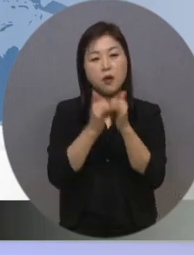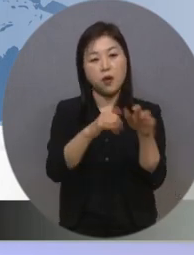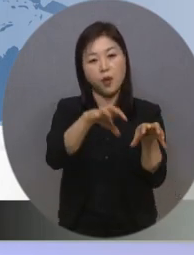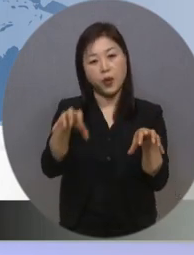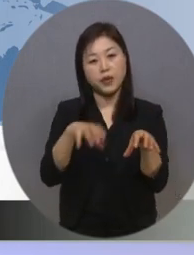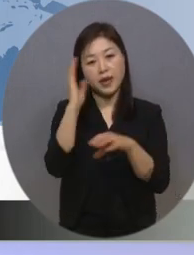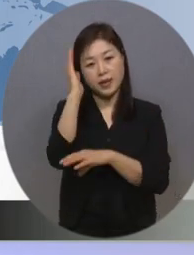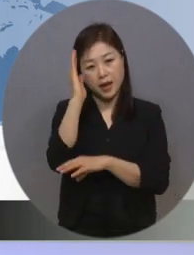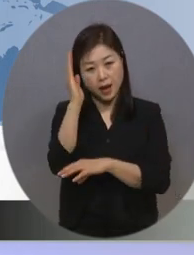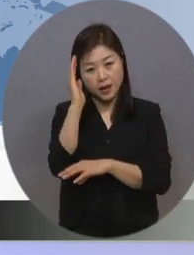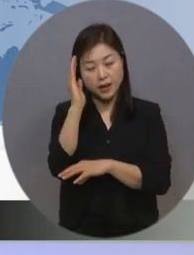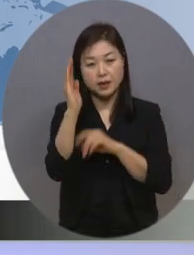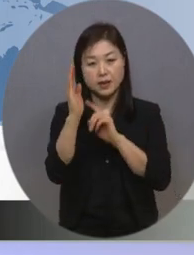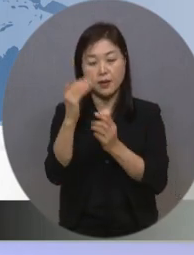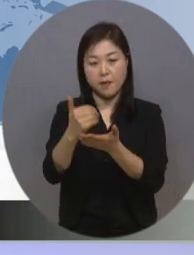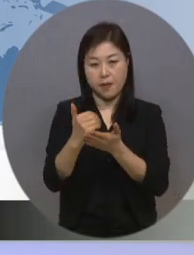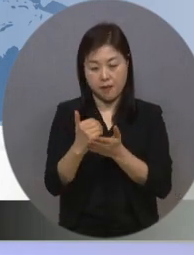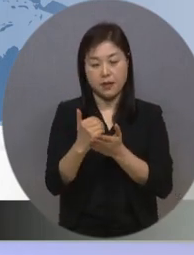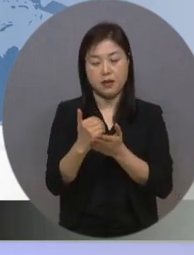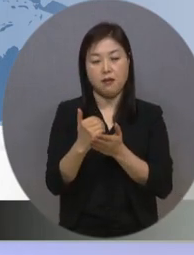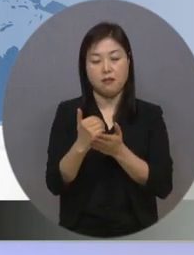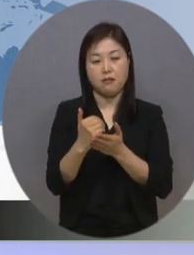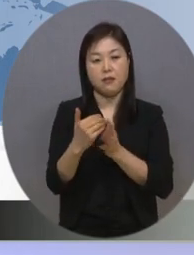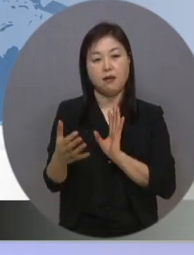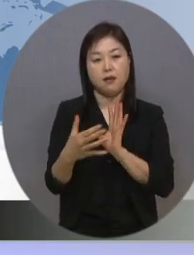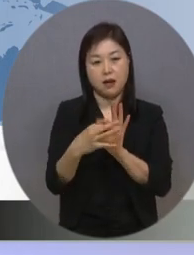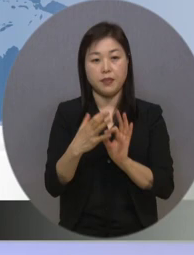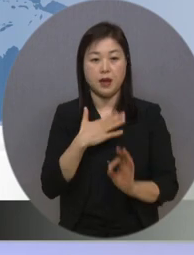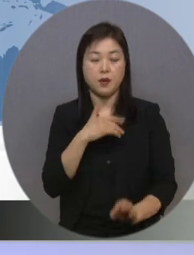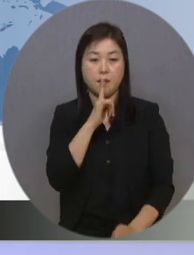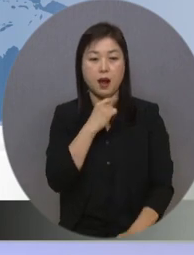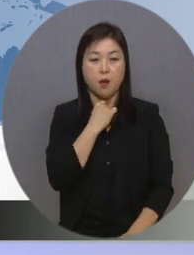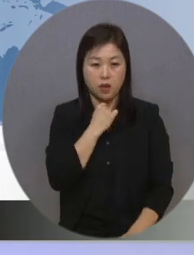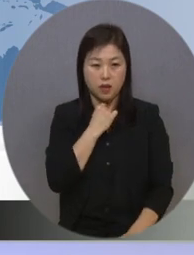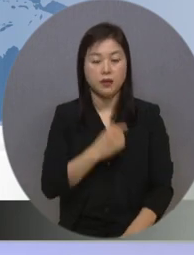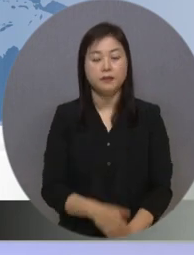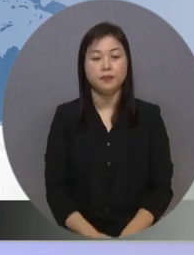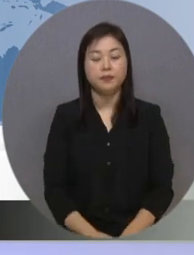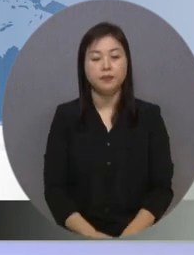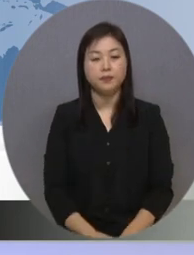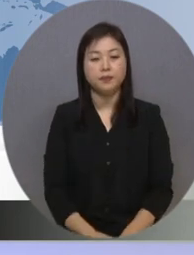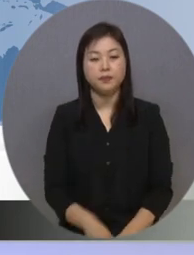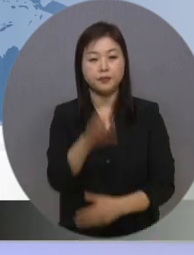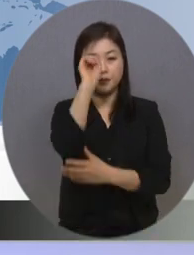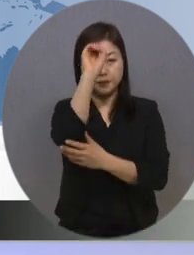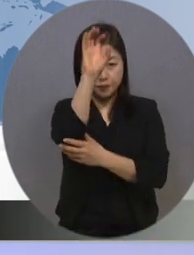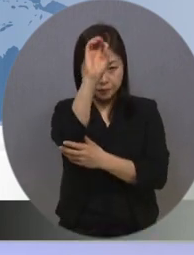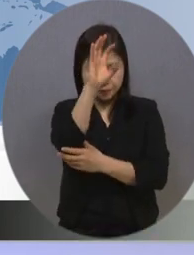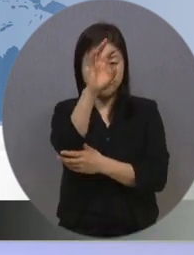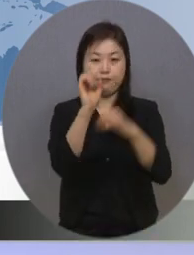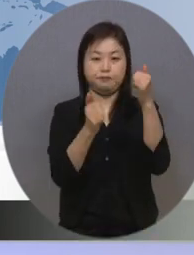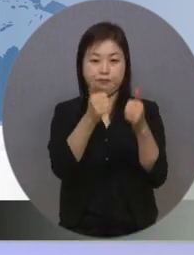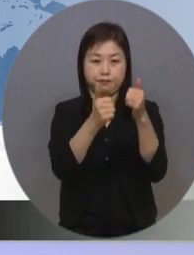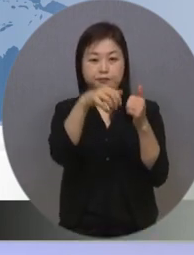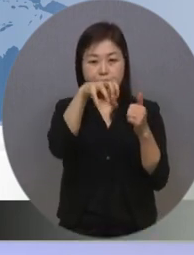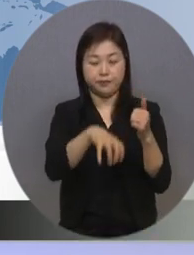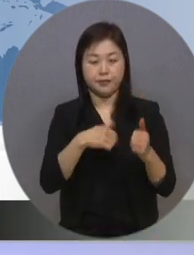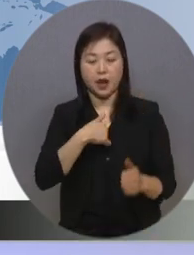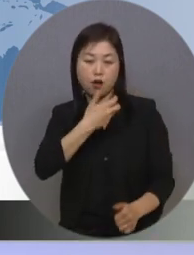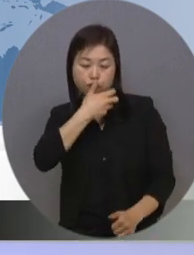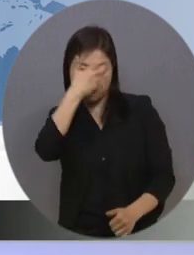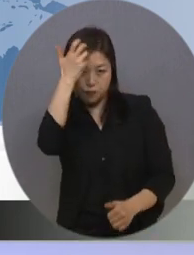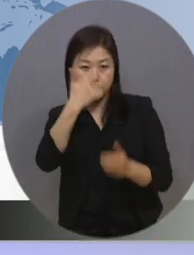이야기를 사연과 제보로 직접 만나보는 나도 말 좀 합시다입니다. 농구 코트에서 자신의 꿈을 향한